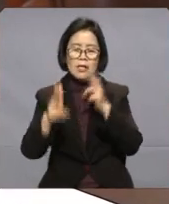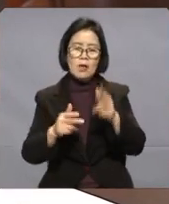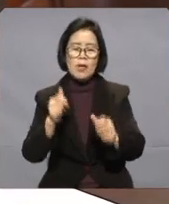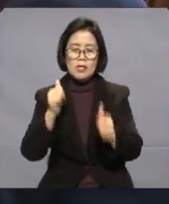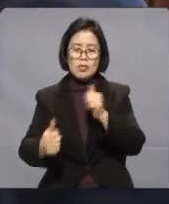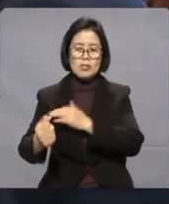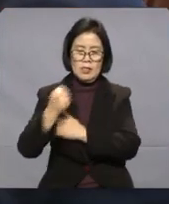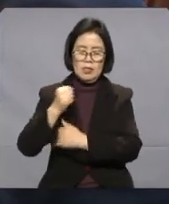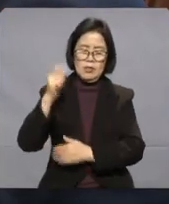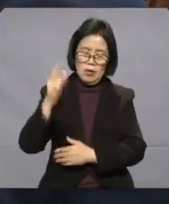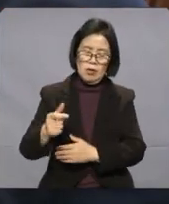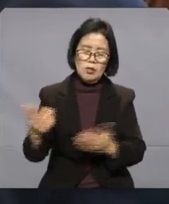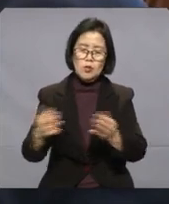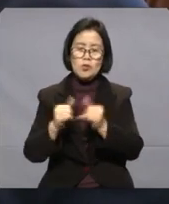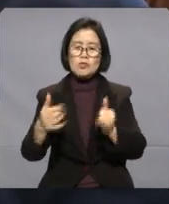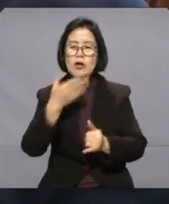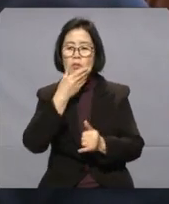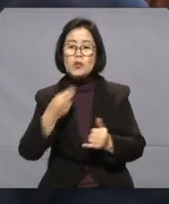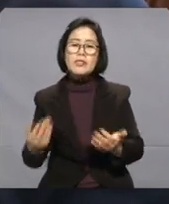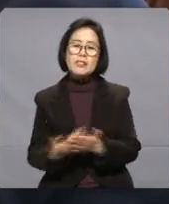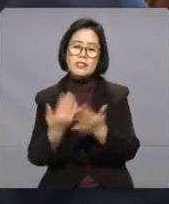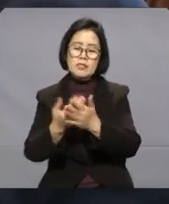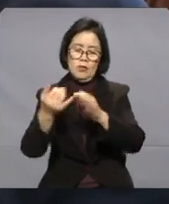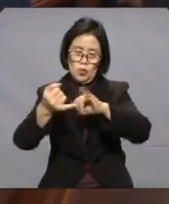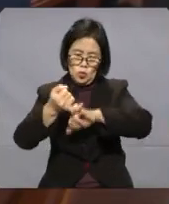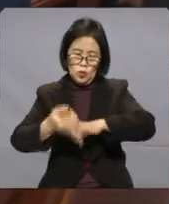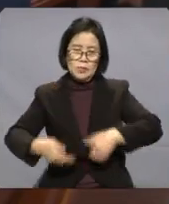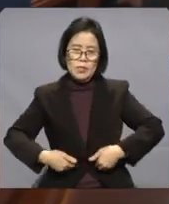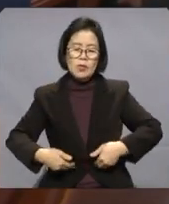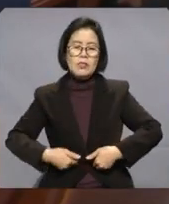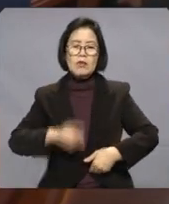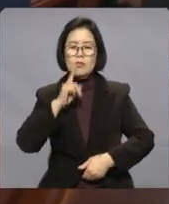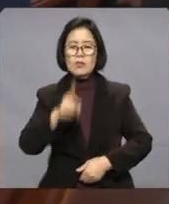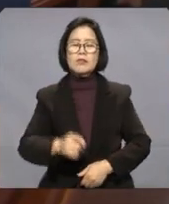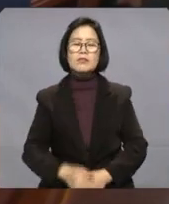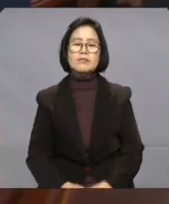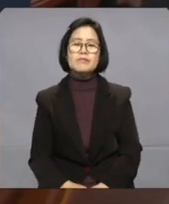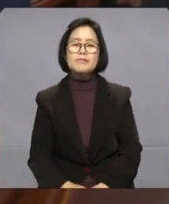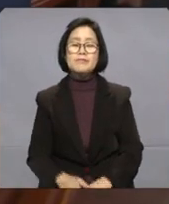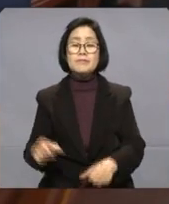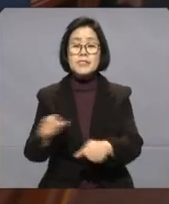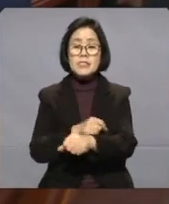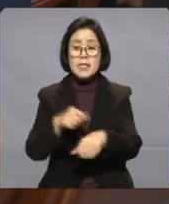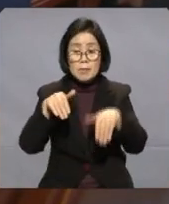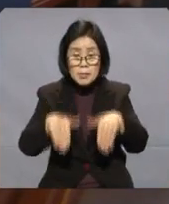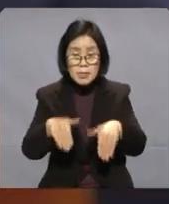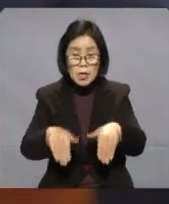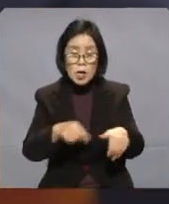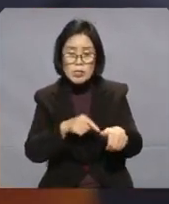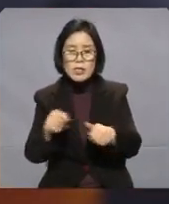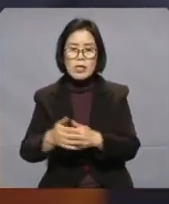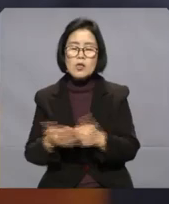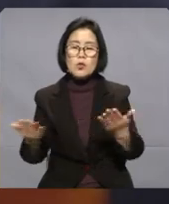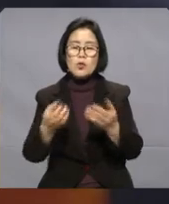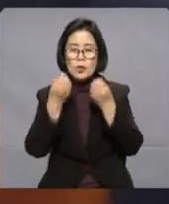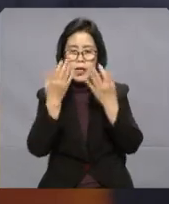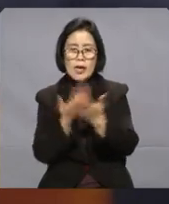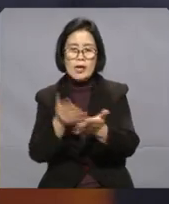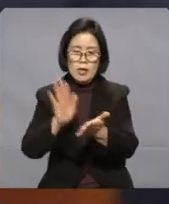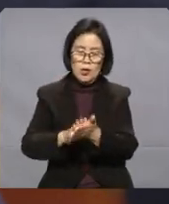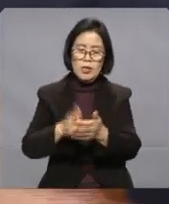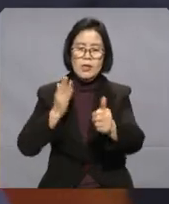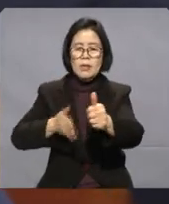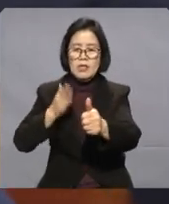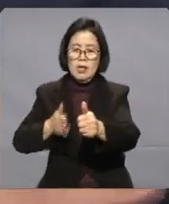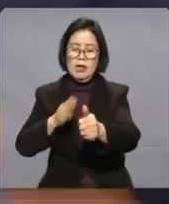경쟁력 강화와 노동자 복리 증진의 필수적이라고 전했습니다 특히 수석 비서관들에게는 노동개혁의 임해달라고